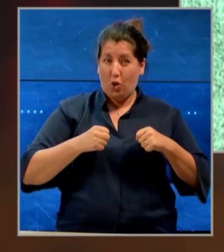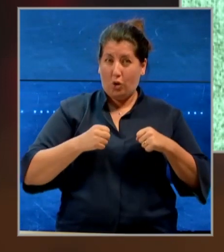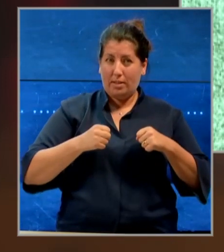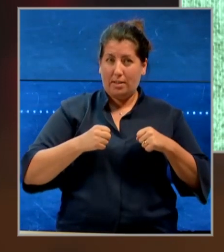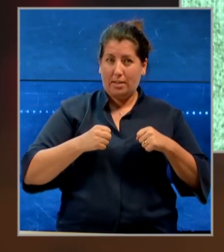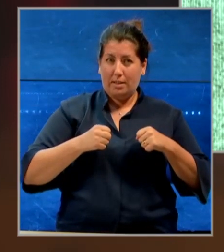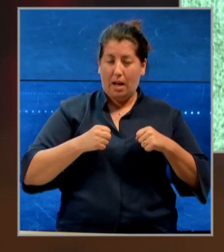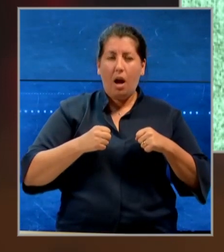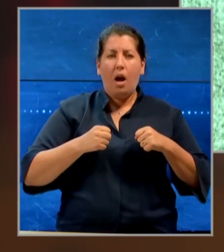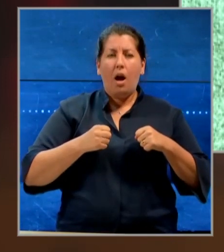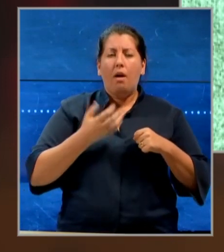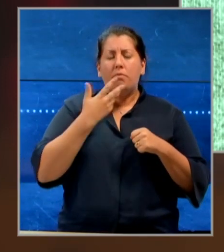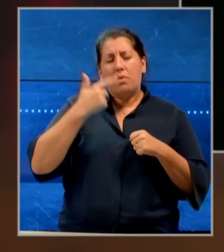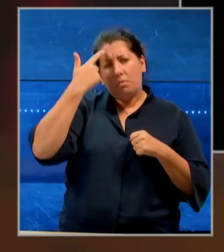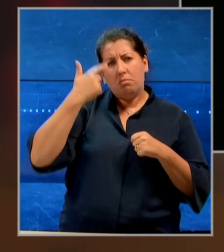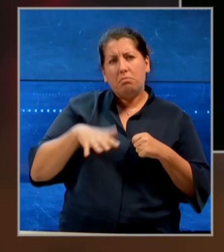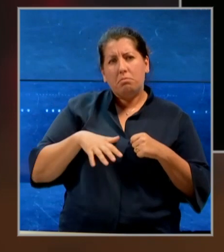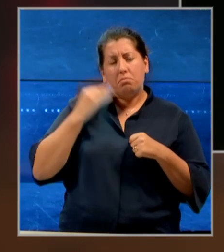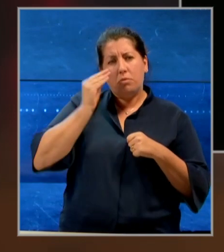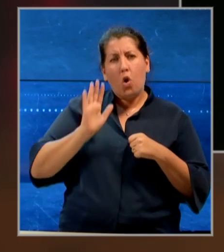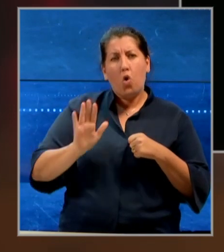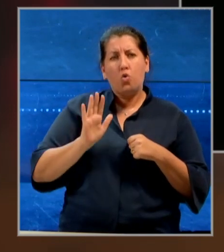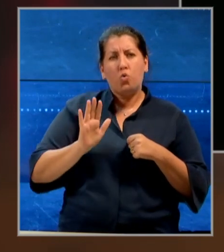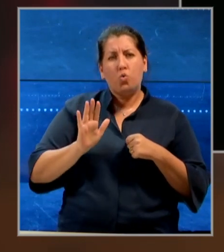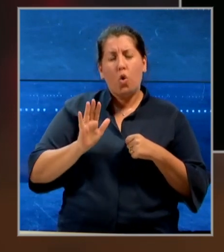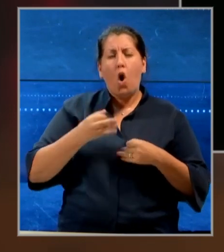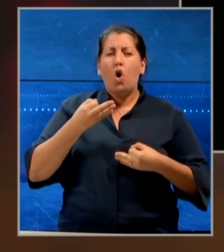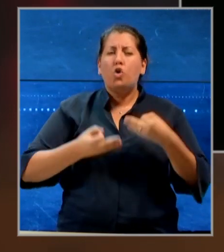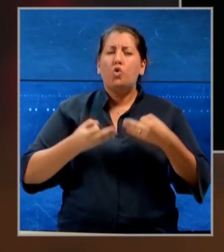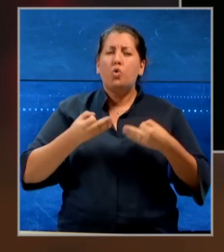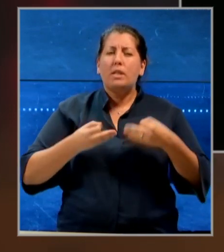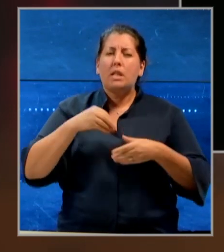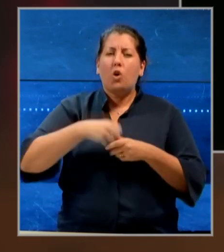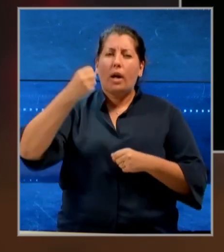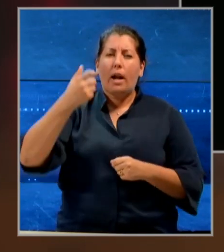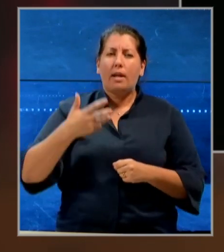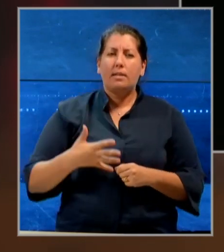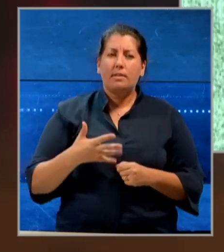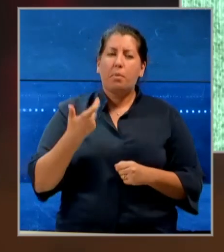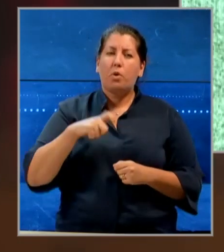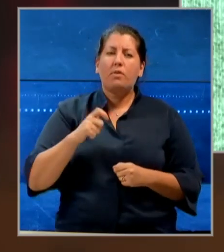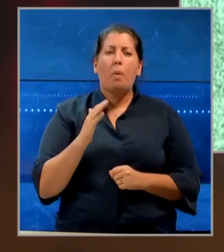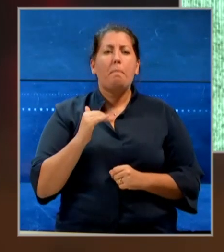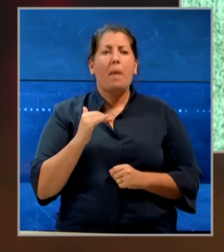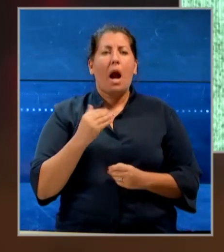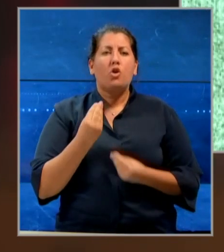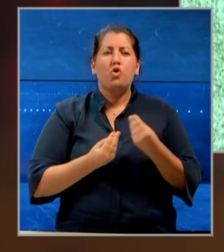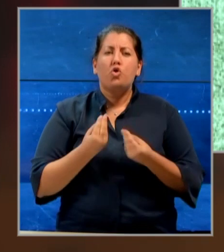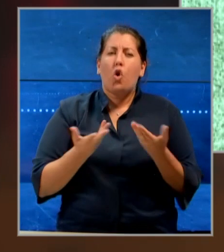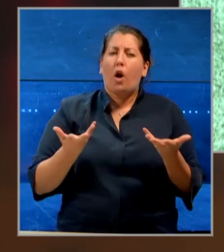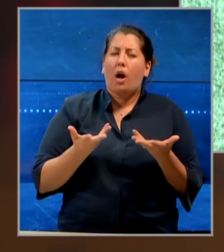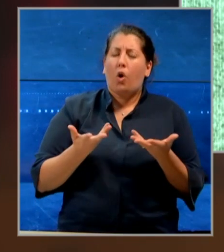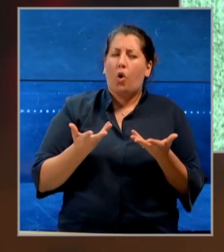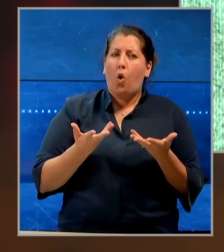sempre che c'è come dire, un senso di ingiustizia in quella classifica, perché a mio avviso il Bari, per come ha giocato, avrebbe meritato almeno di